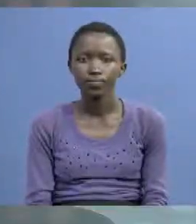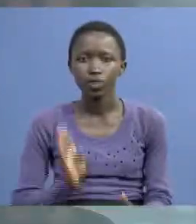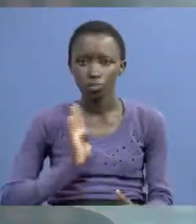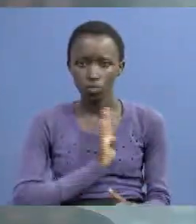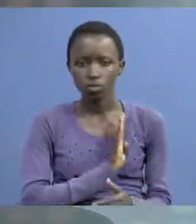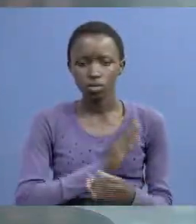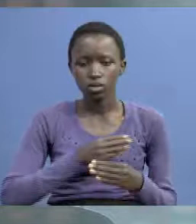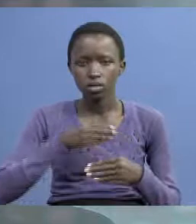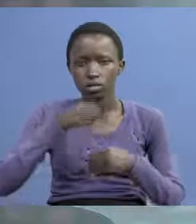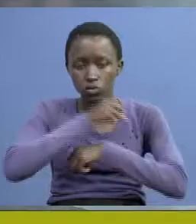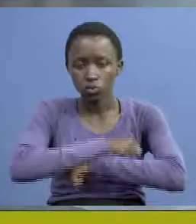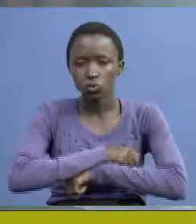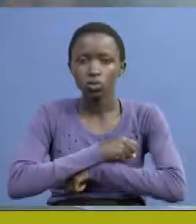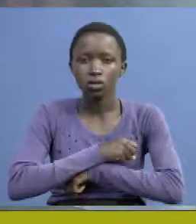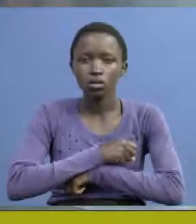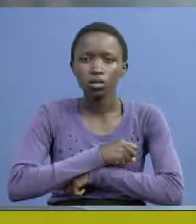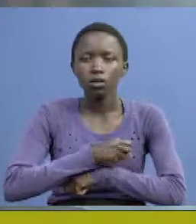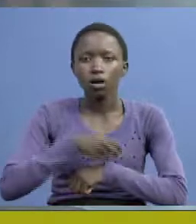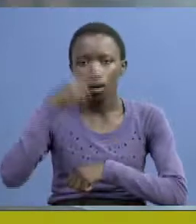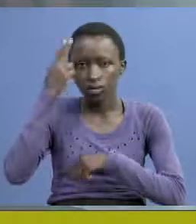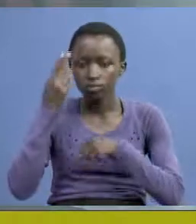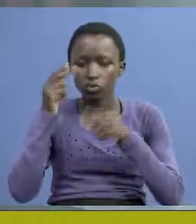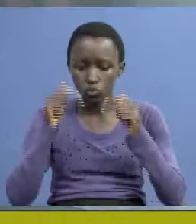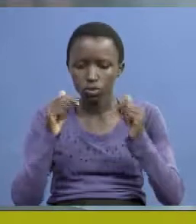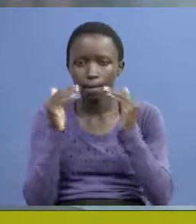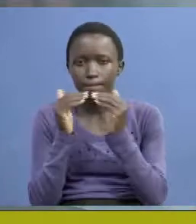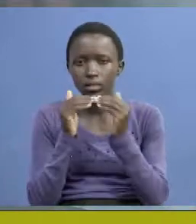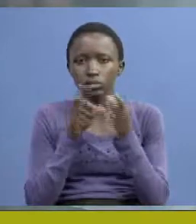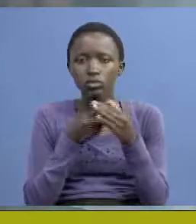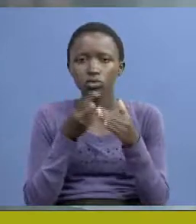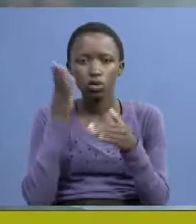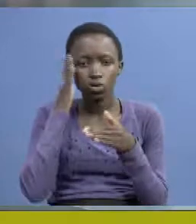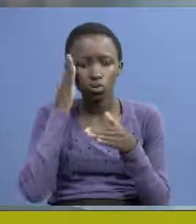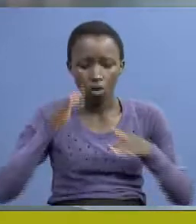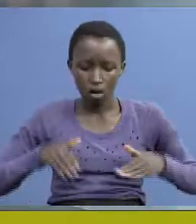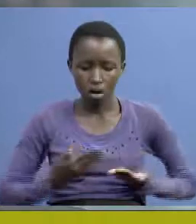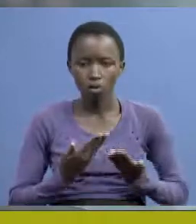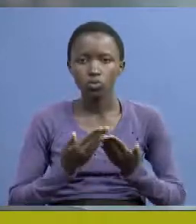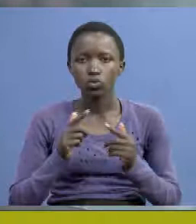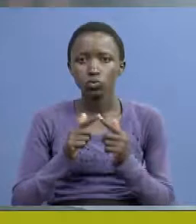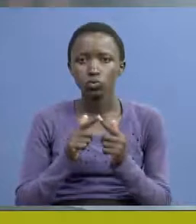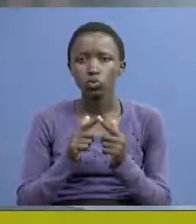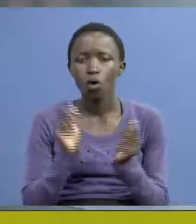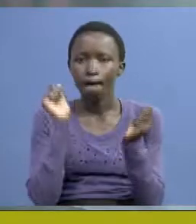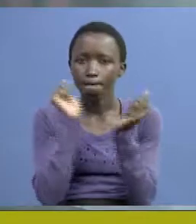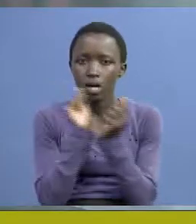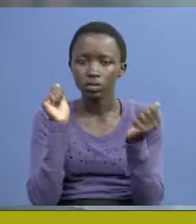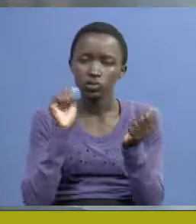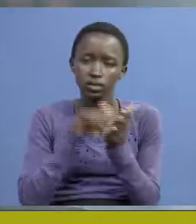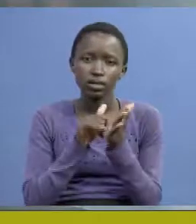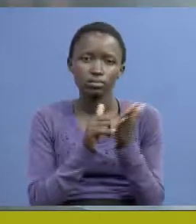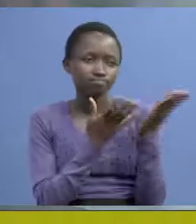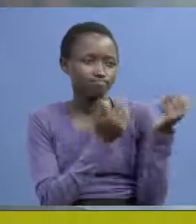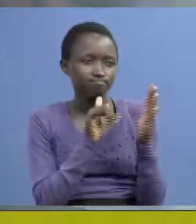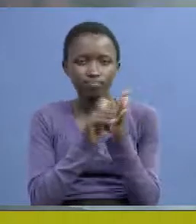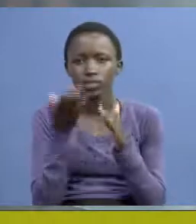Bodi ya shule ya upili ya wavulana ya Isiolo imekutana leo ili kuganga njia mwafaka za kuadhibu wanafunzi wanaoshukiwa